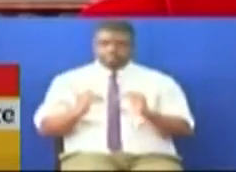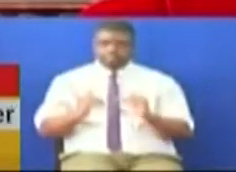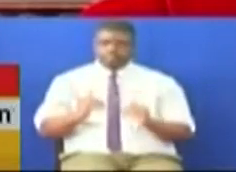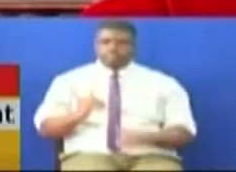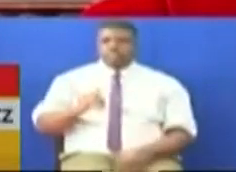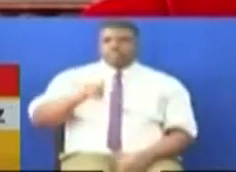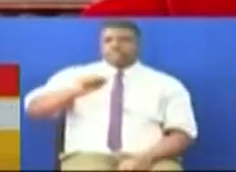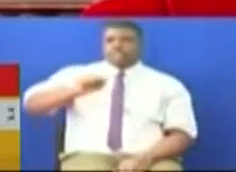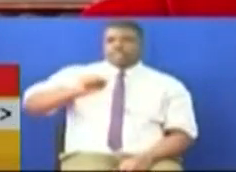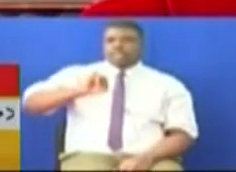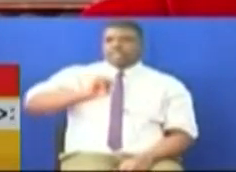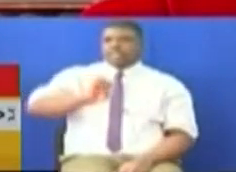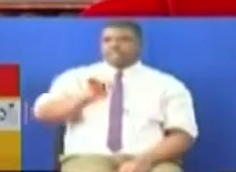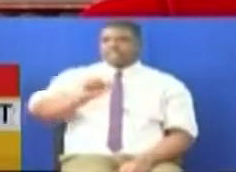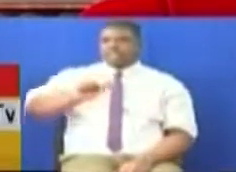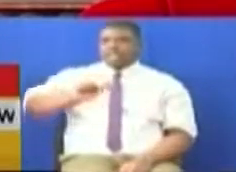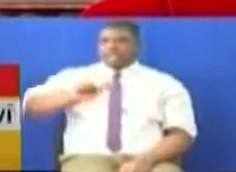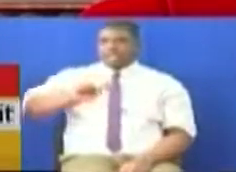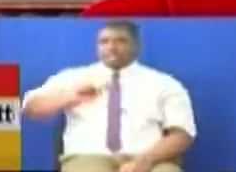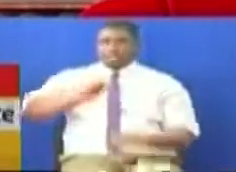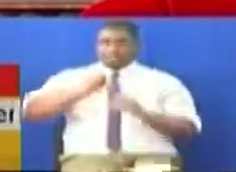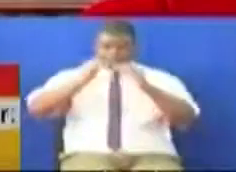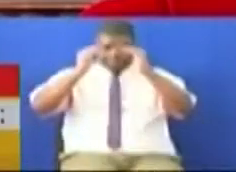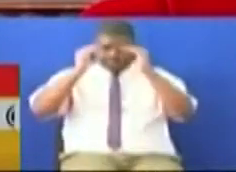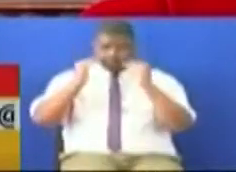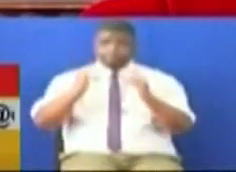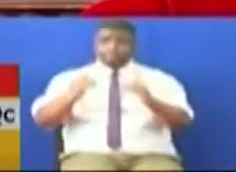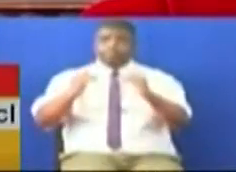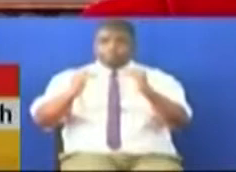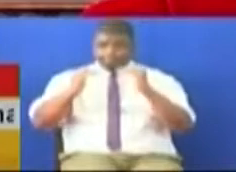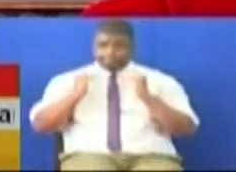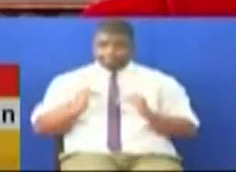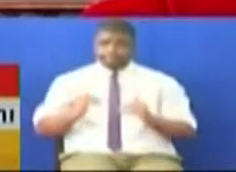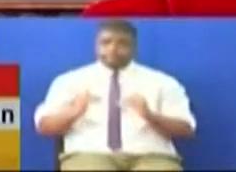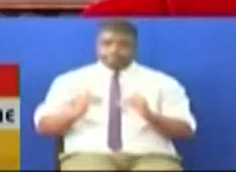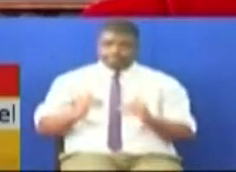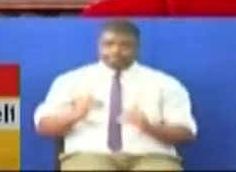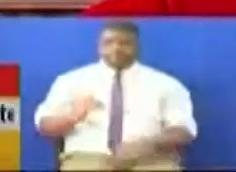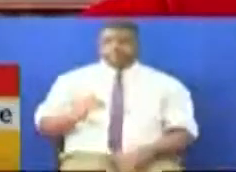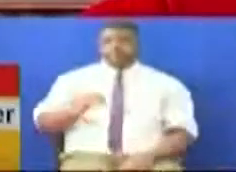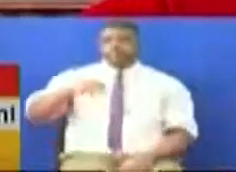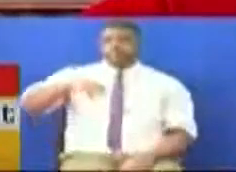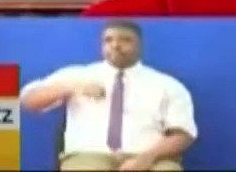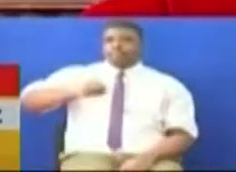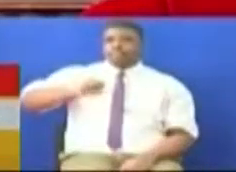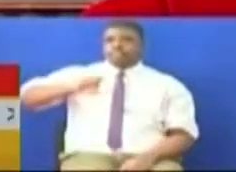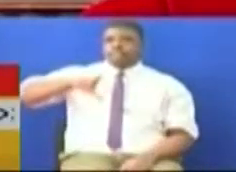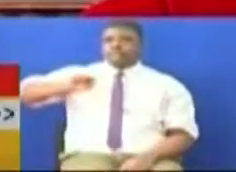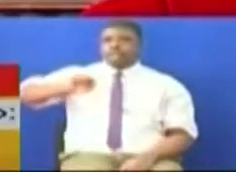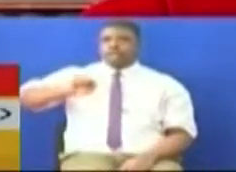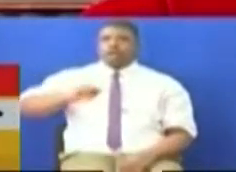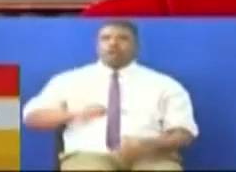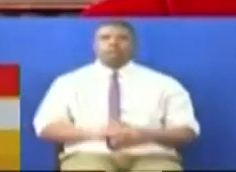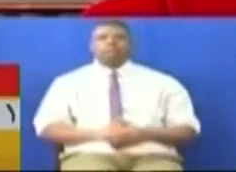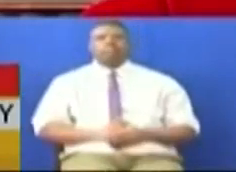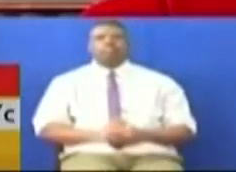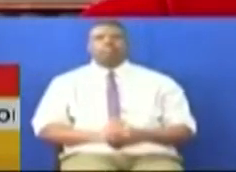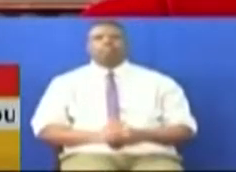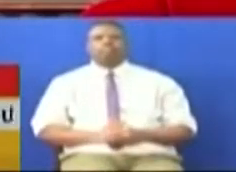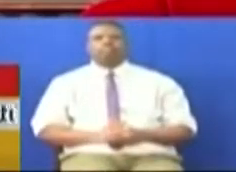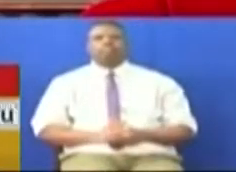Aisha Rose Matembe na Mheshimiwa Hassan Elias Masala atafuata.